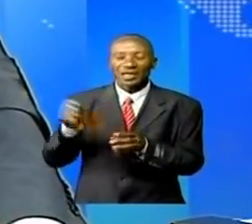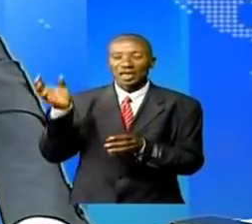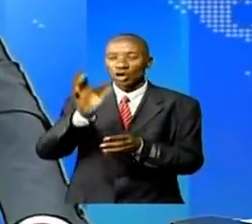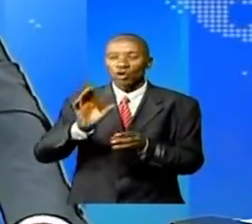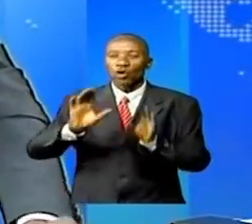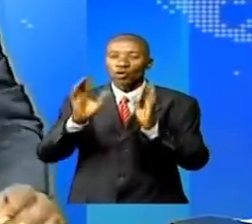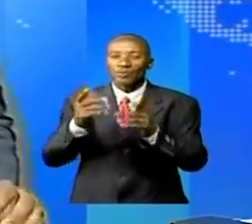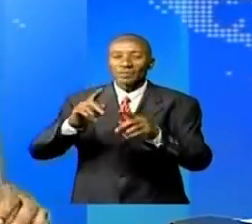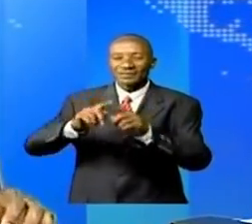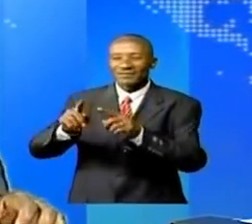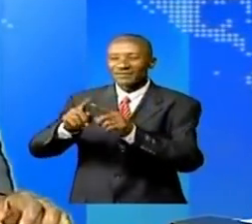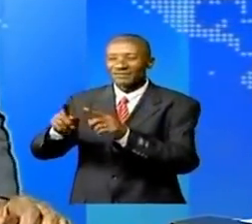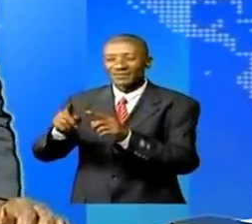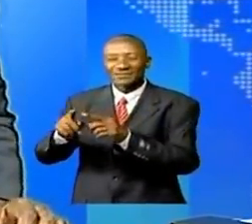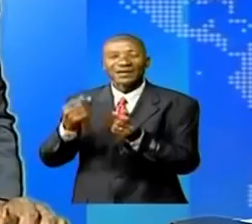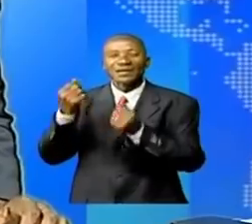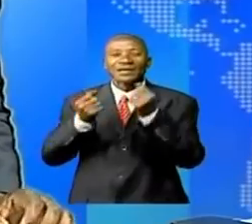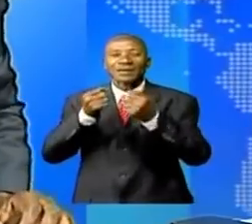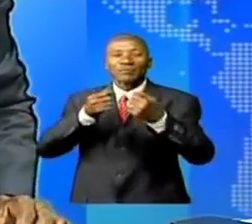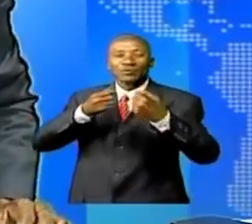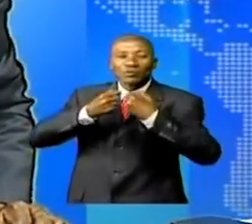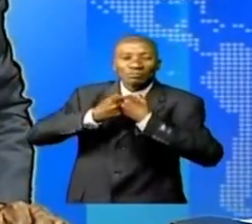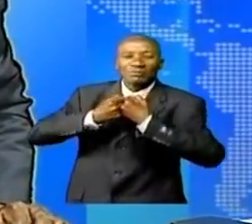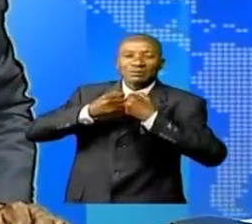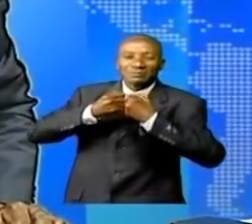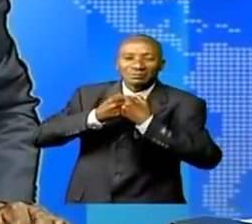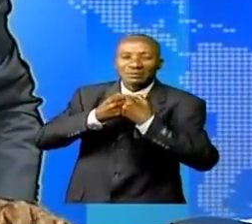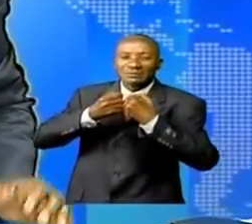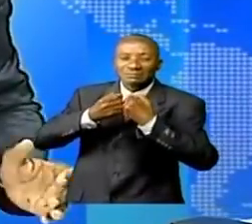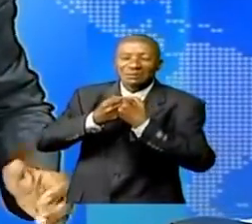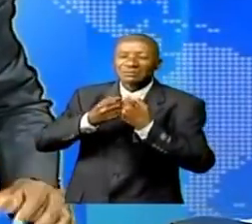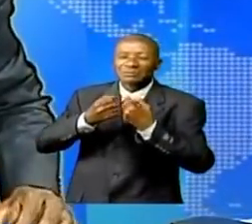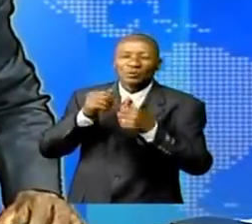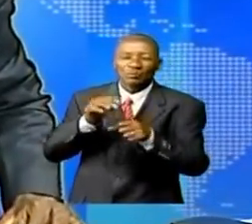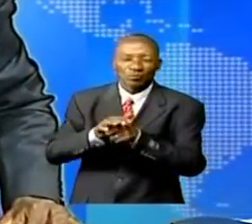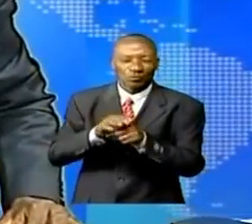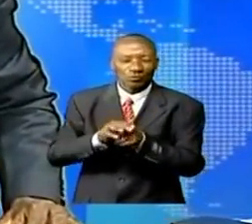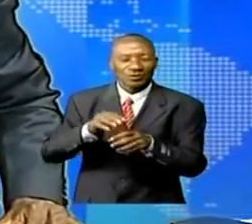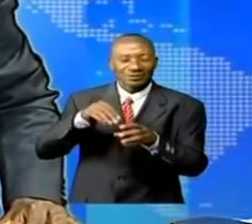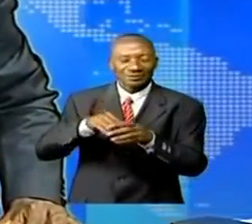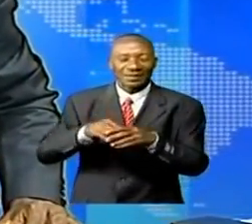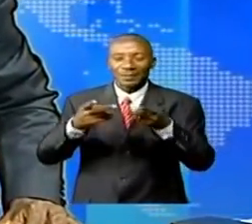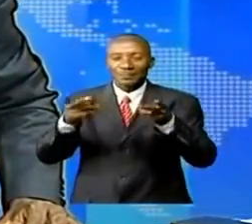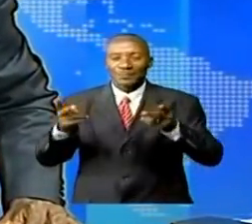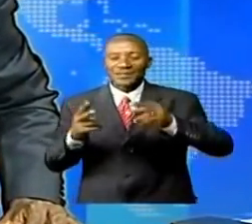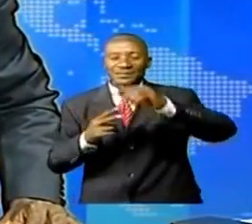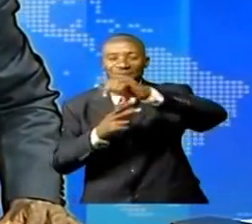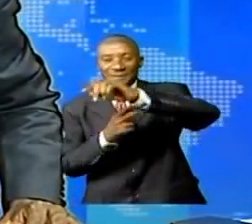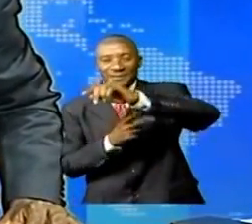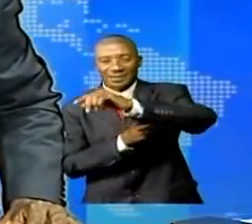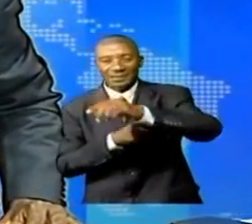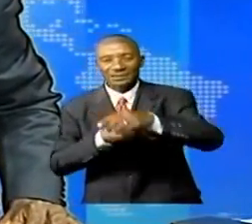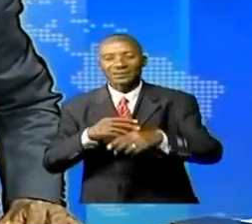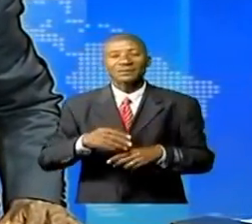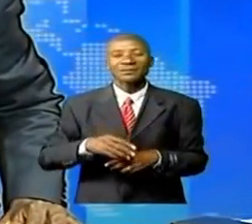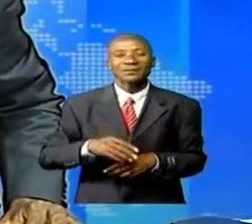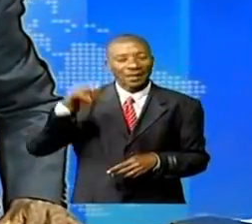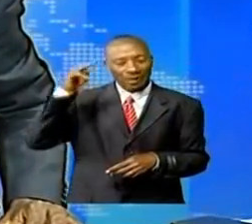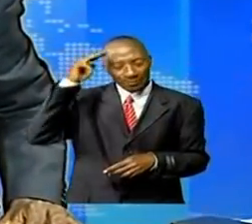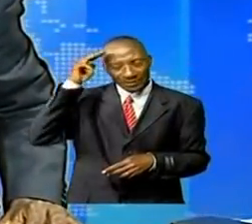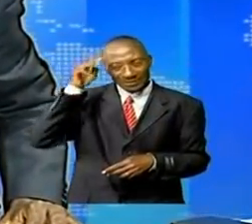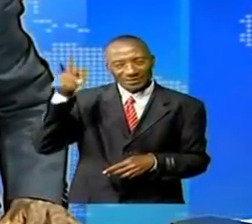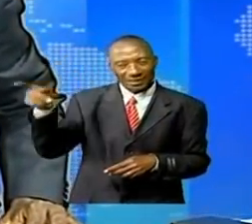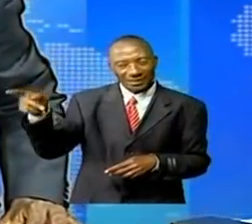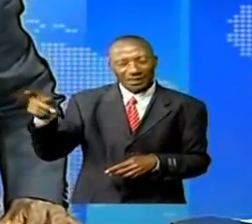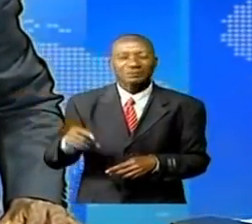Lumumba, précisément sur le saut de mouton de Pascal à Massina. Eh bien, nos reporters sont descendus sur